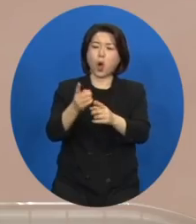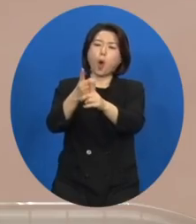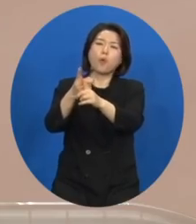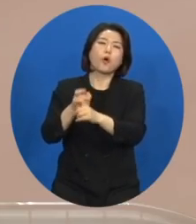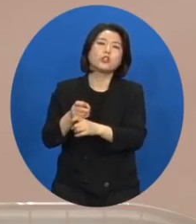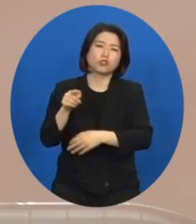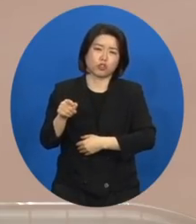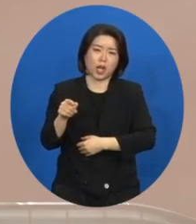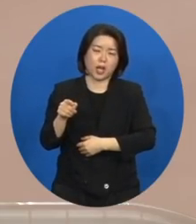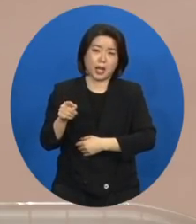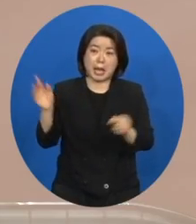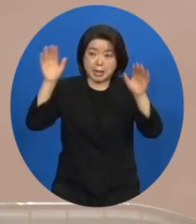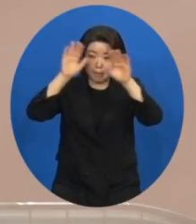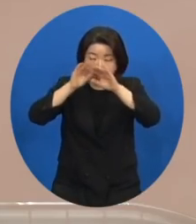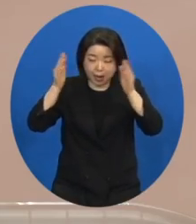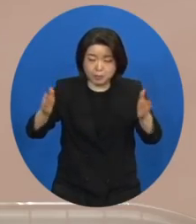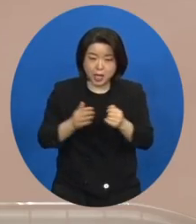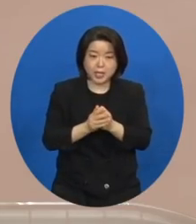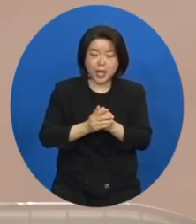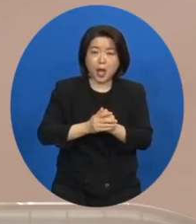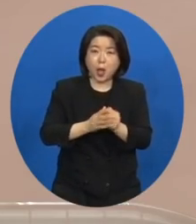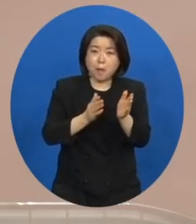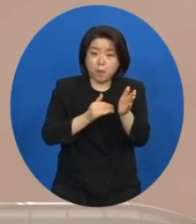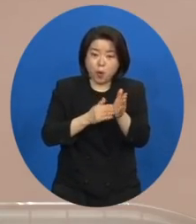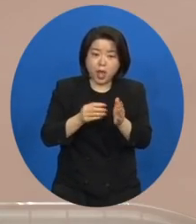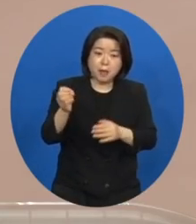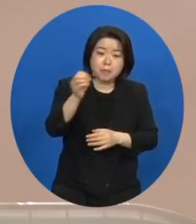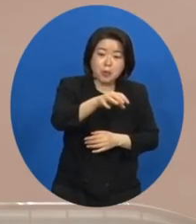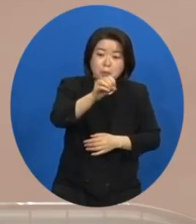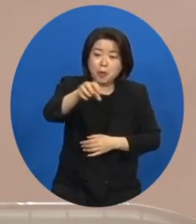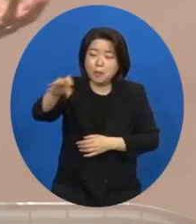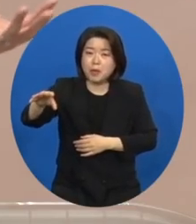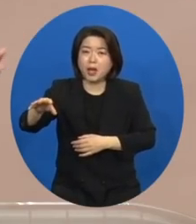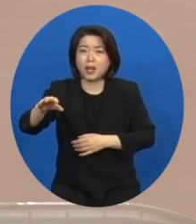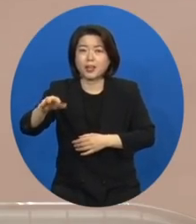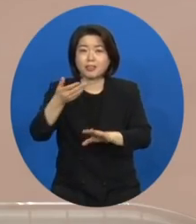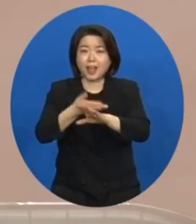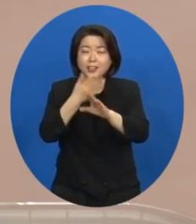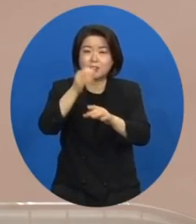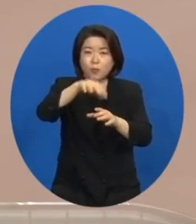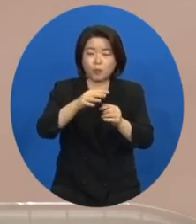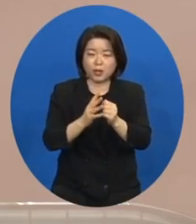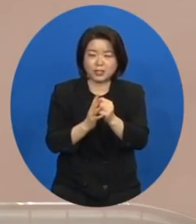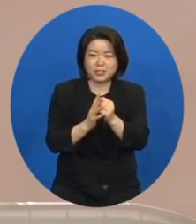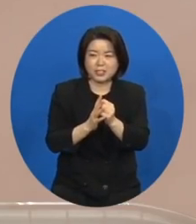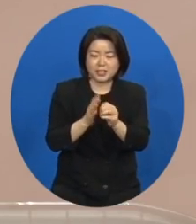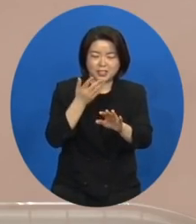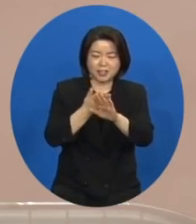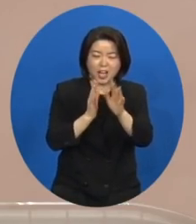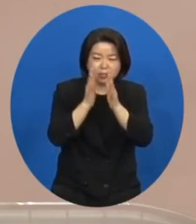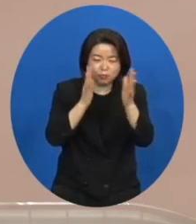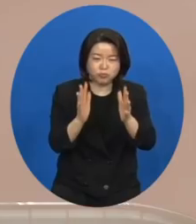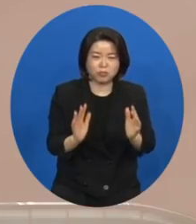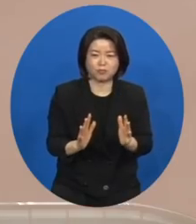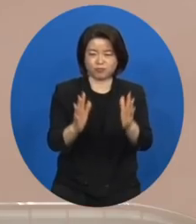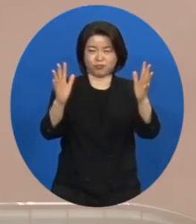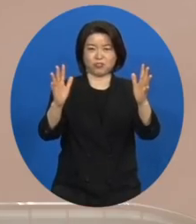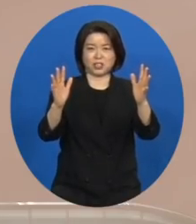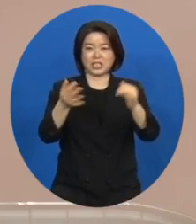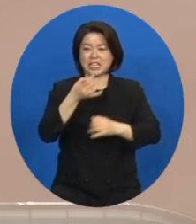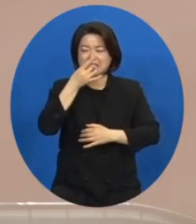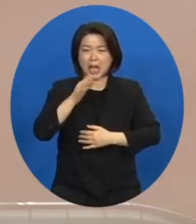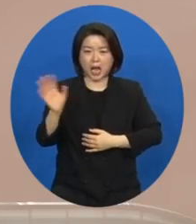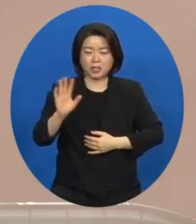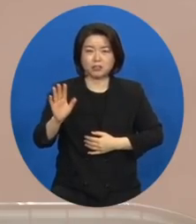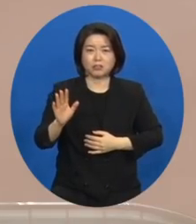4 에 몰래 가려진 사이에 실외 버려서 그냥 잡초가 자라서 알고보면 알곡 탑재를 다 써 띄게 끔